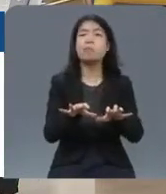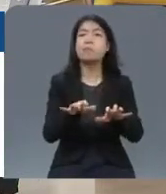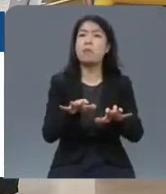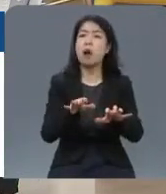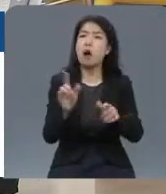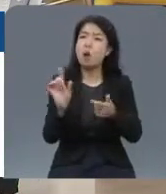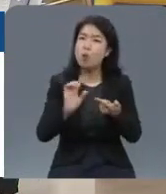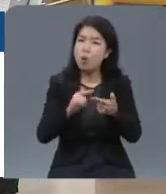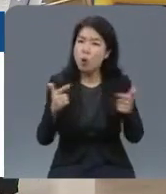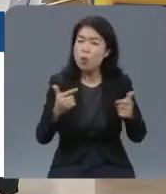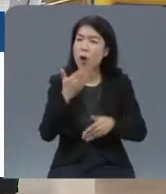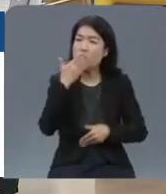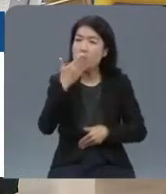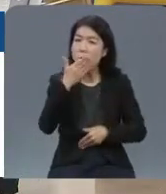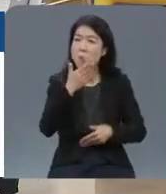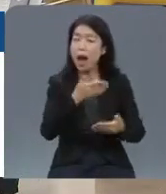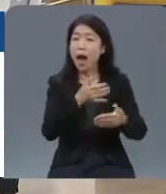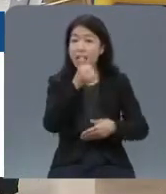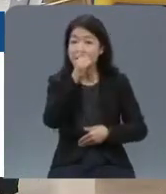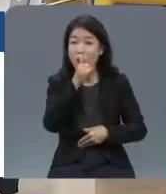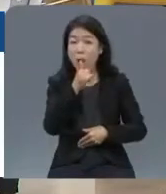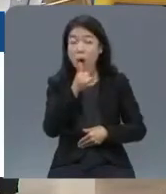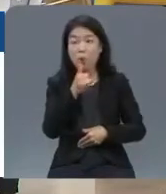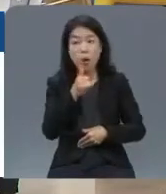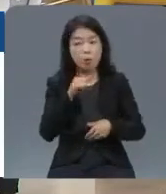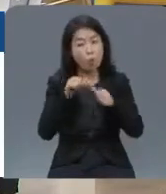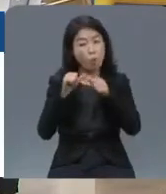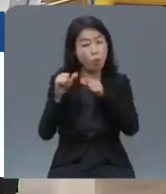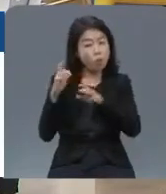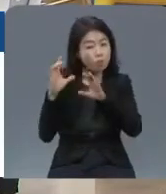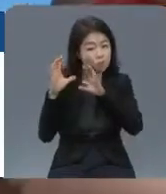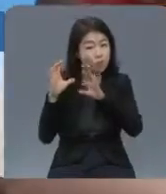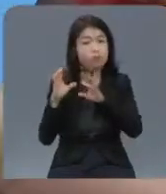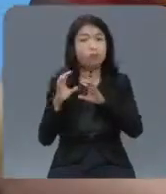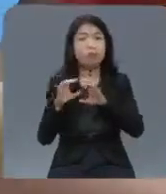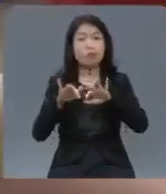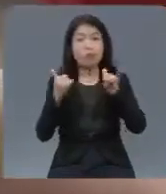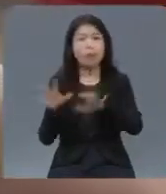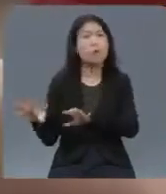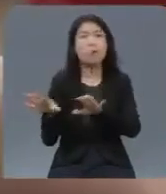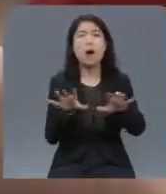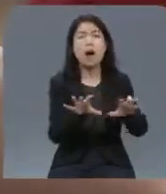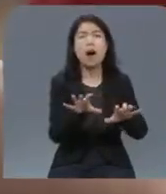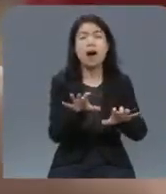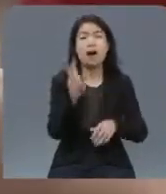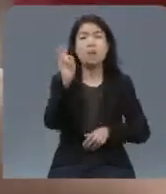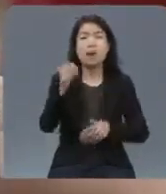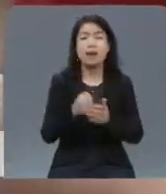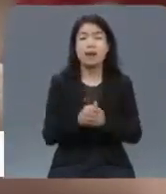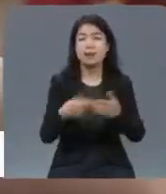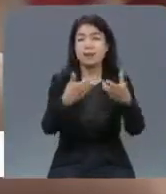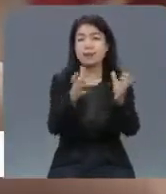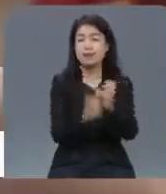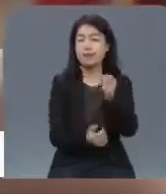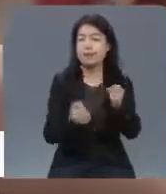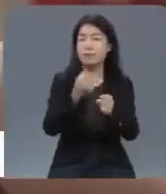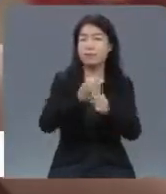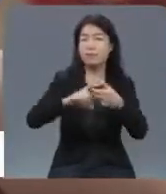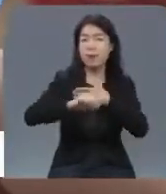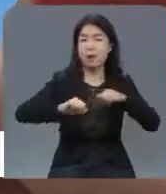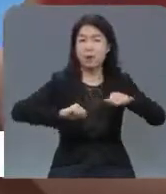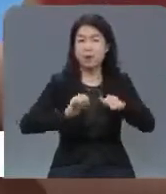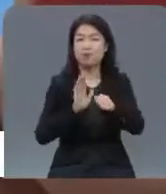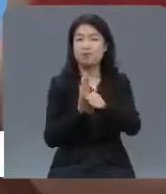생기고 가능성이 생긴다 보면은 청년들이 그 지역에 많이 머물게 되고 청년 공동체 로 의 목회의 지역에 활력을